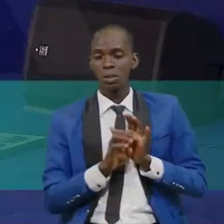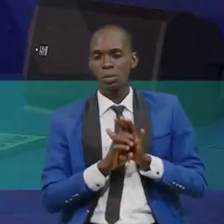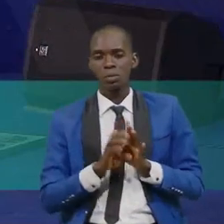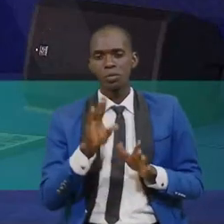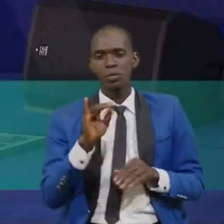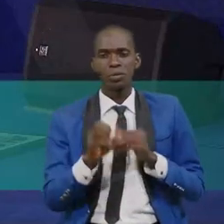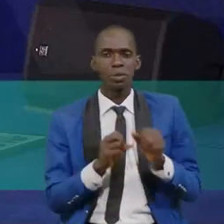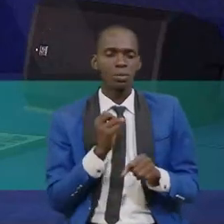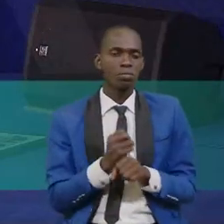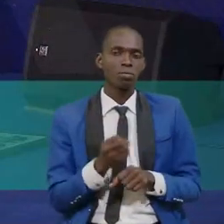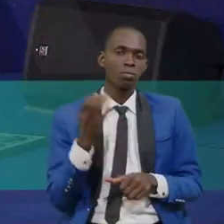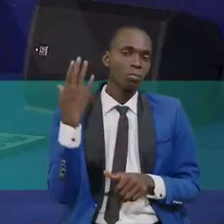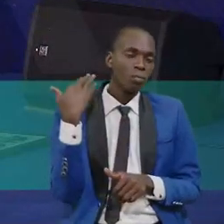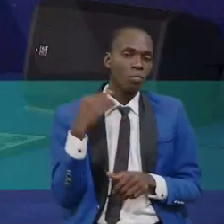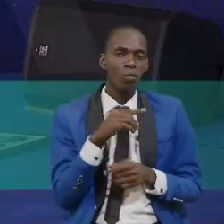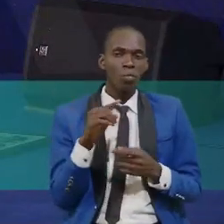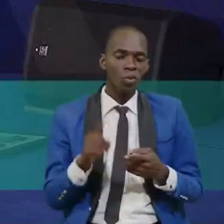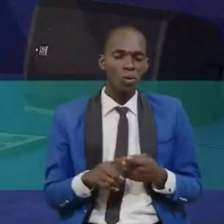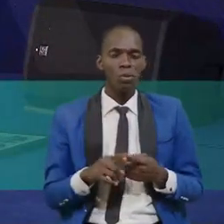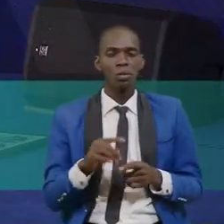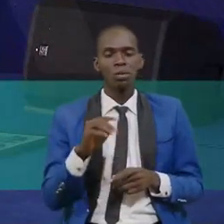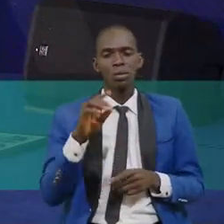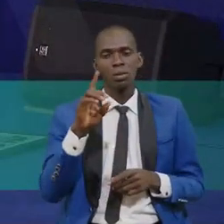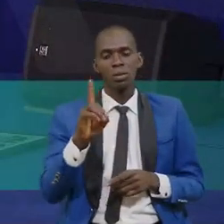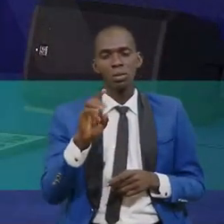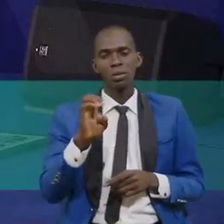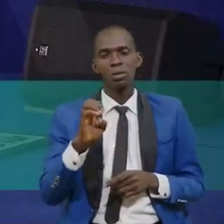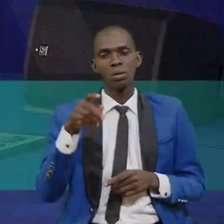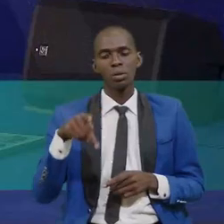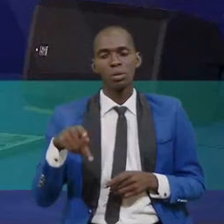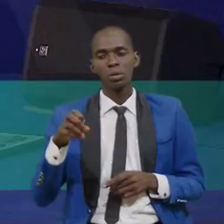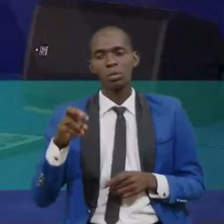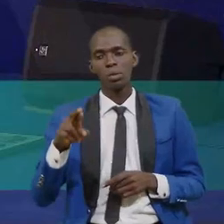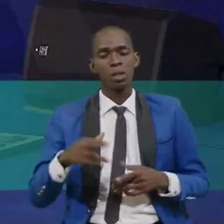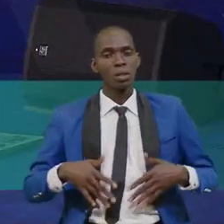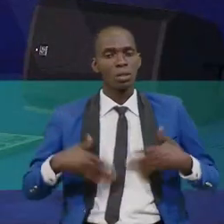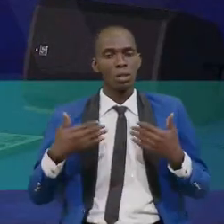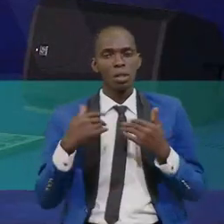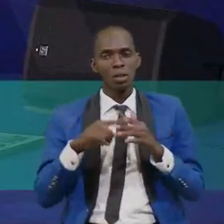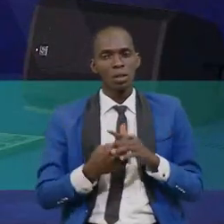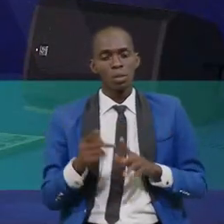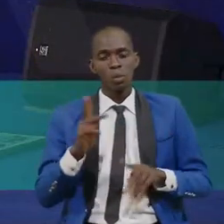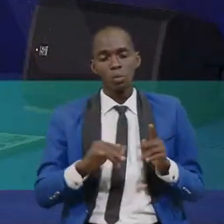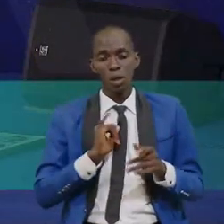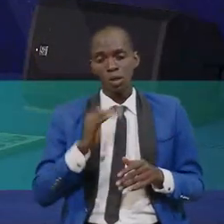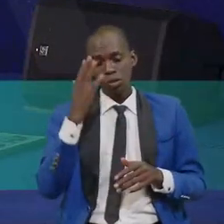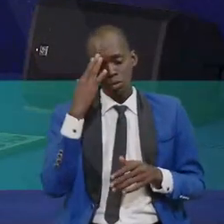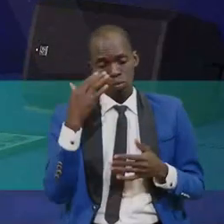cela 50 ans, quand la vie profonde a commencé, plusieurs que je connais maintenant, je ne les connaissais